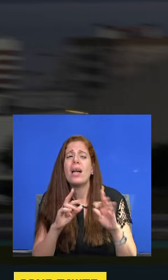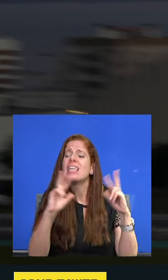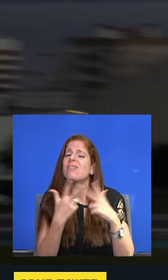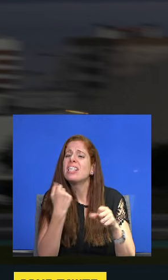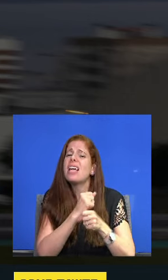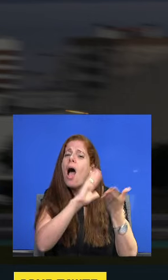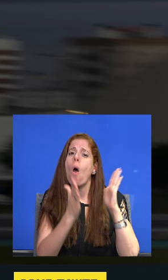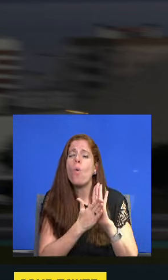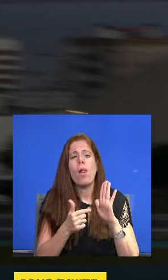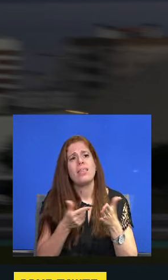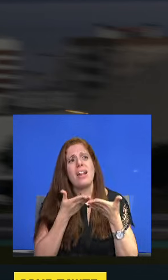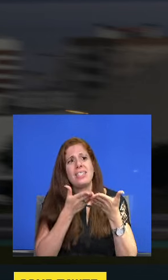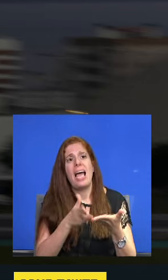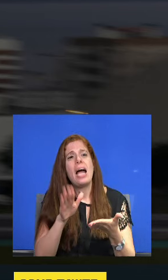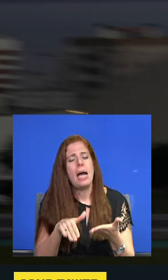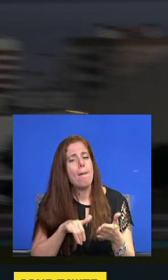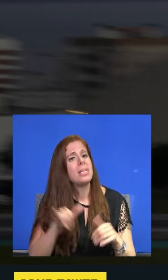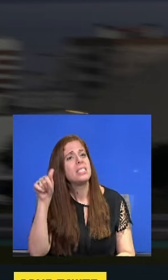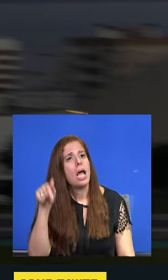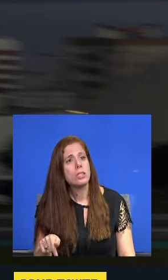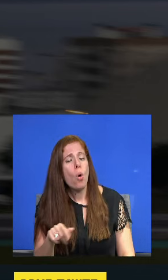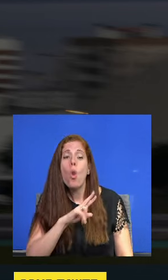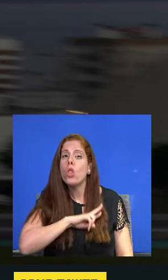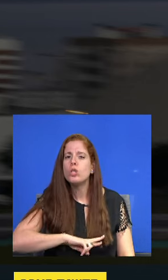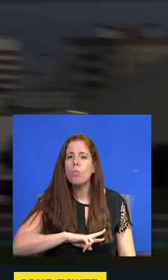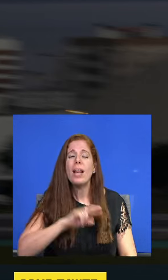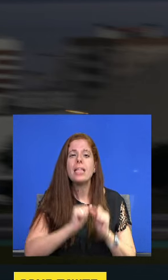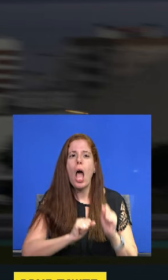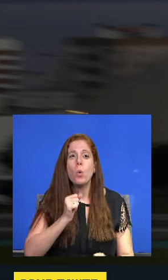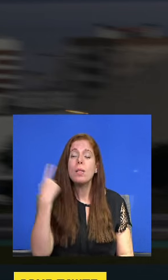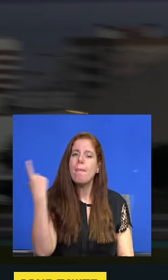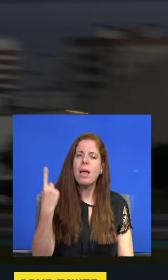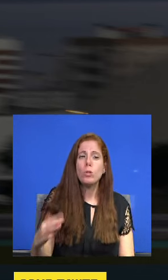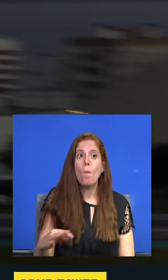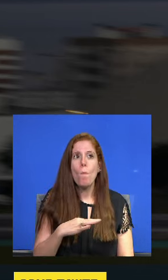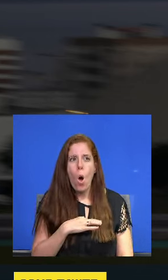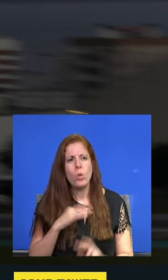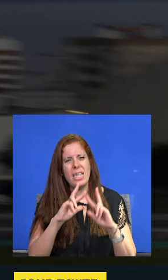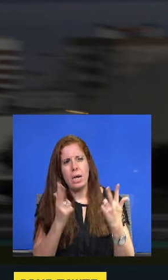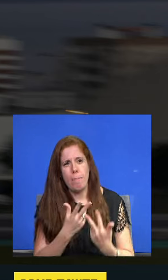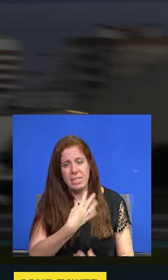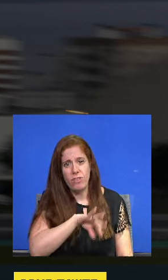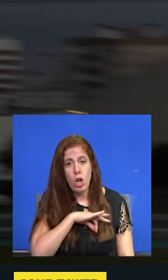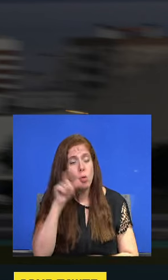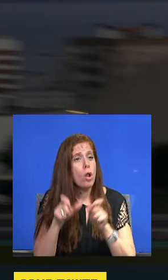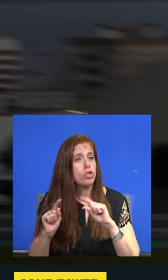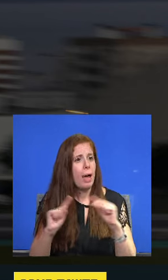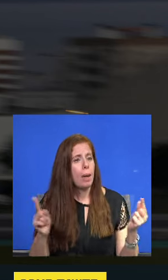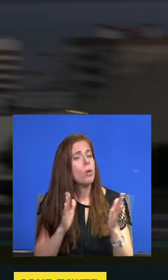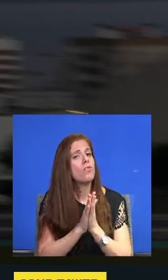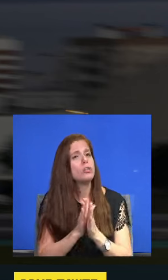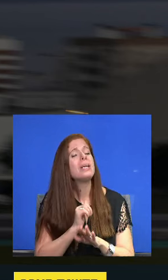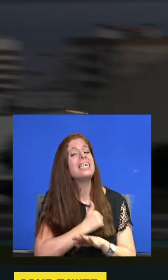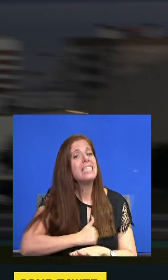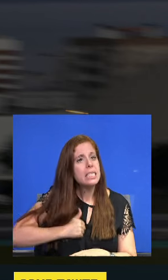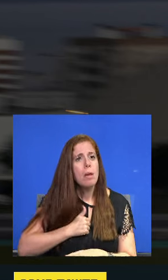לסייע לנוסעים גם בטיסה זו. לא נסבול התנהגות פוגענית או מאיימת כלפי הצוות שלנו או נוסעים אחרים, אנו מבקשים להתנצל בפני